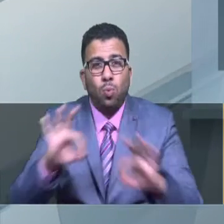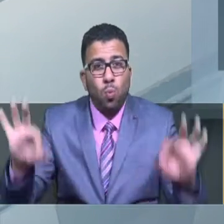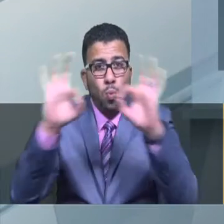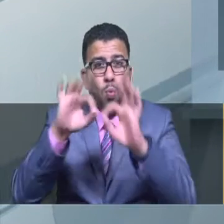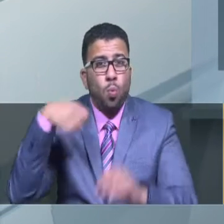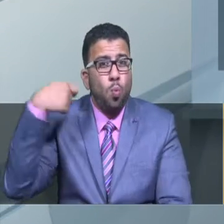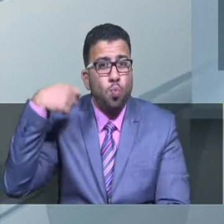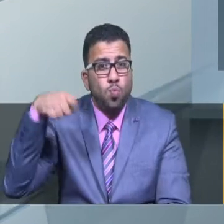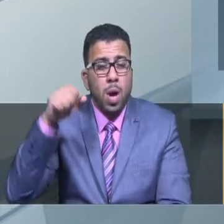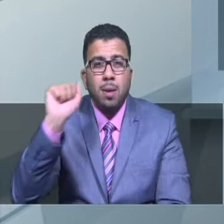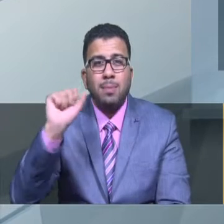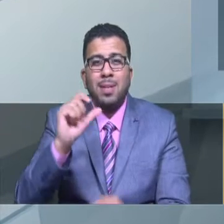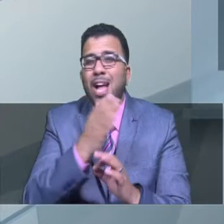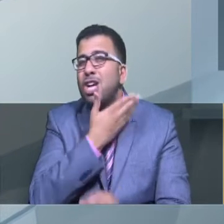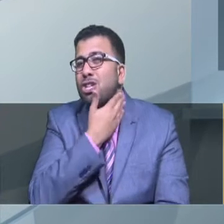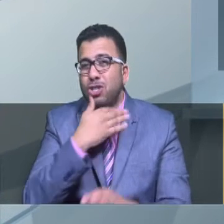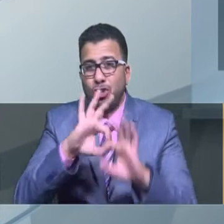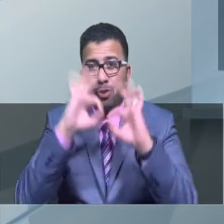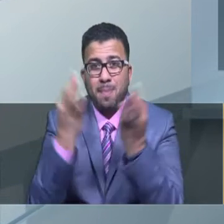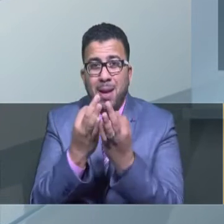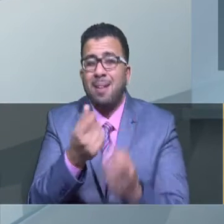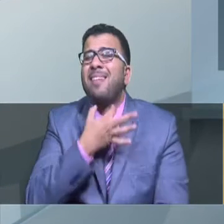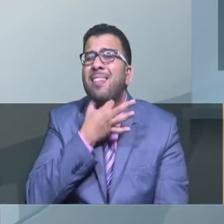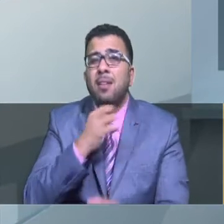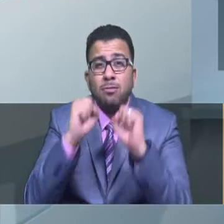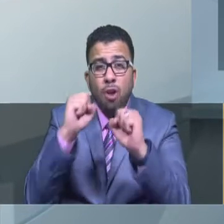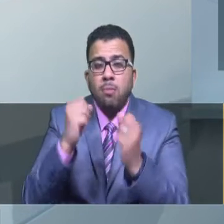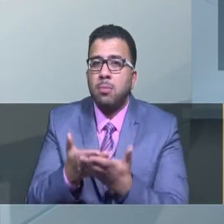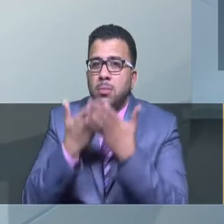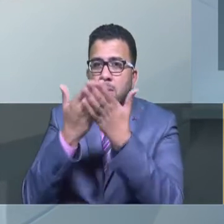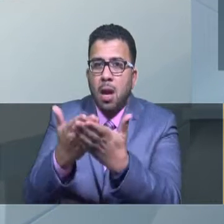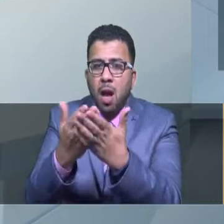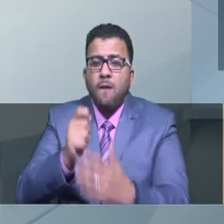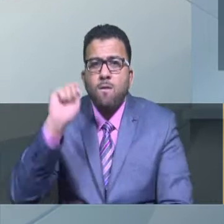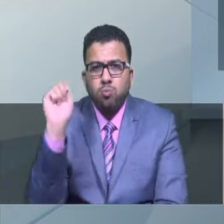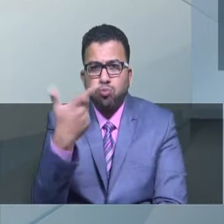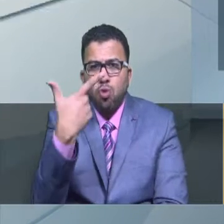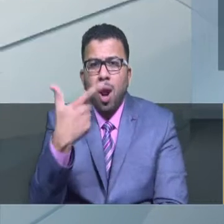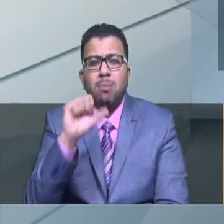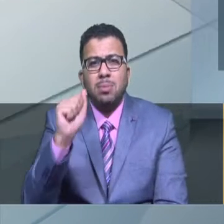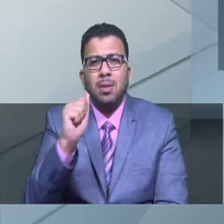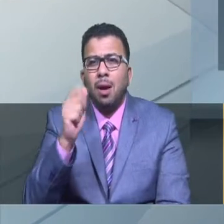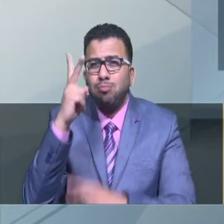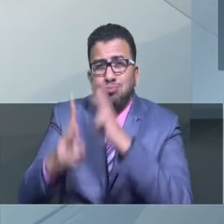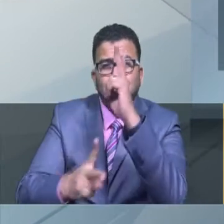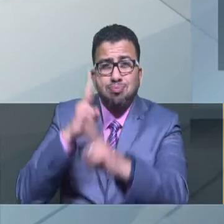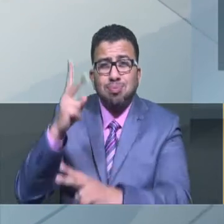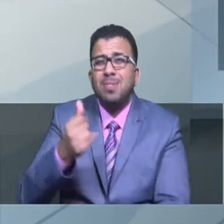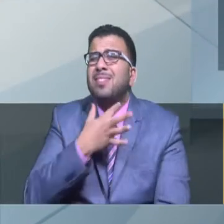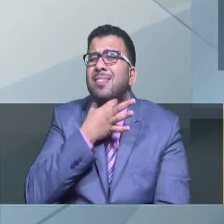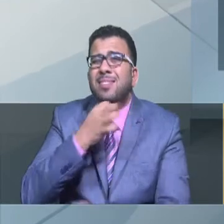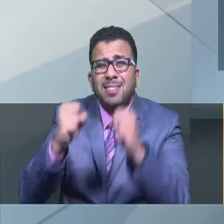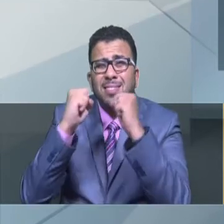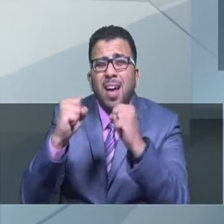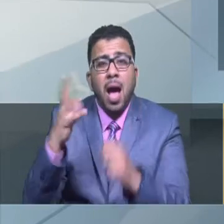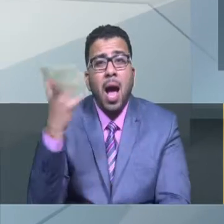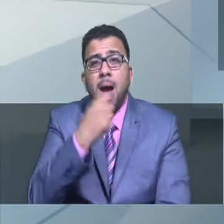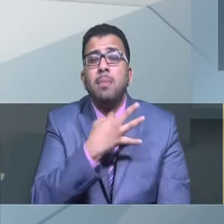المجتمع ودائرة الخدمات الاجتماعية، إضافة إلى البدء الفوري بمعالجة ديونهم والتي